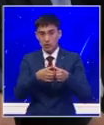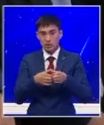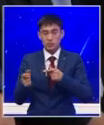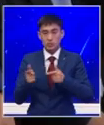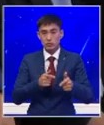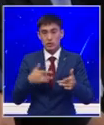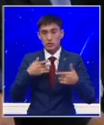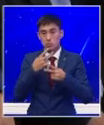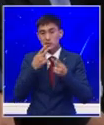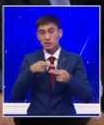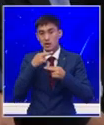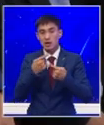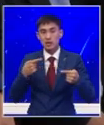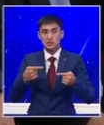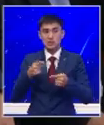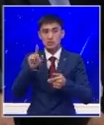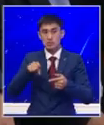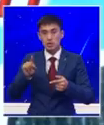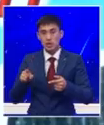представили вниманию гостей